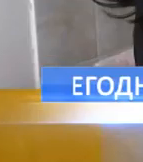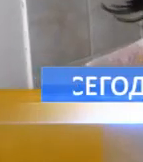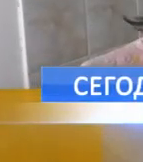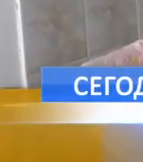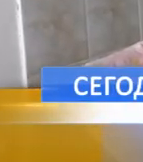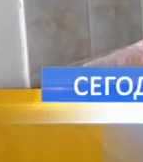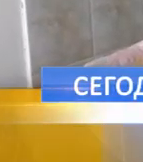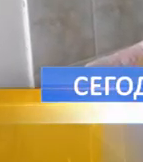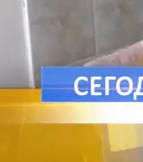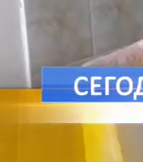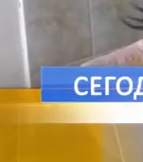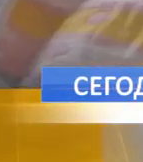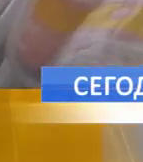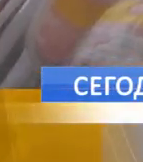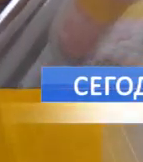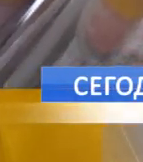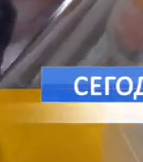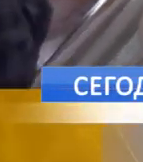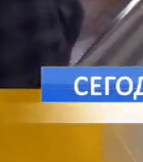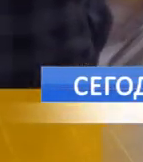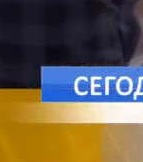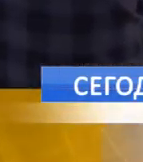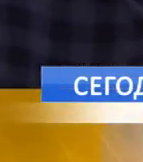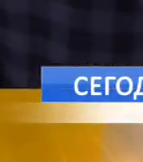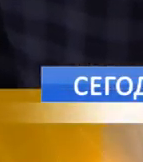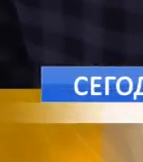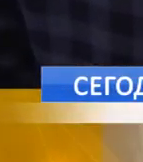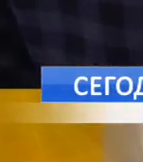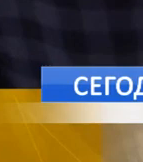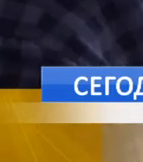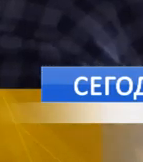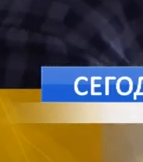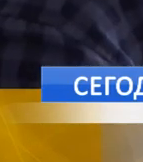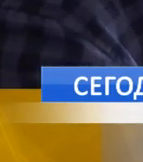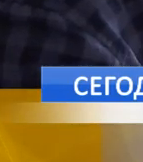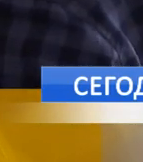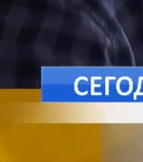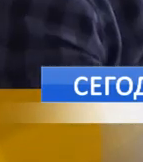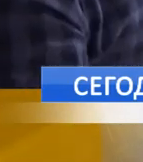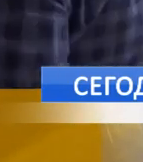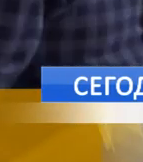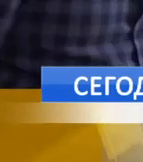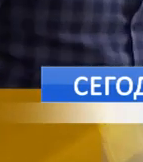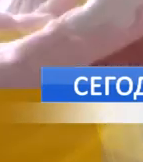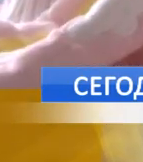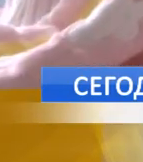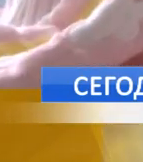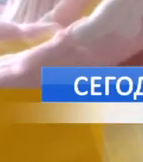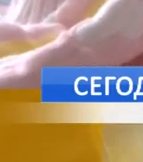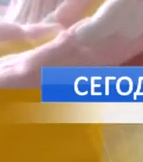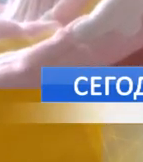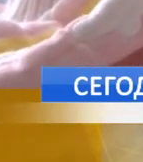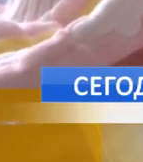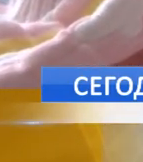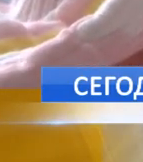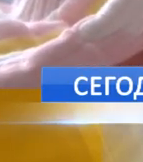Тройная радость. Сегодня из областного перинатального центра выписали домой тройняшек. Алима, Алиша и Альмира с символичной фамилией